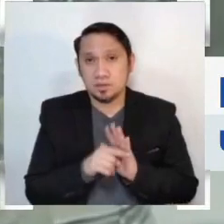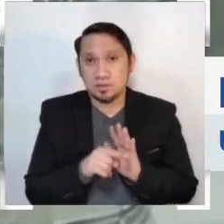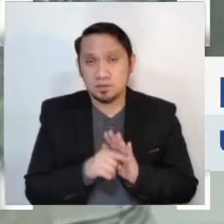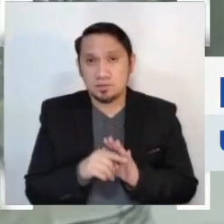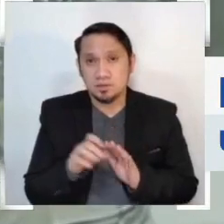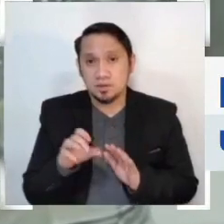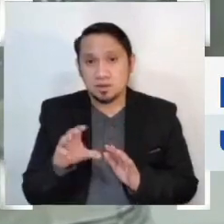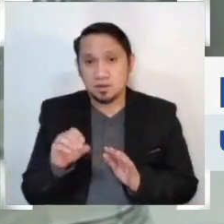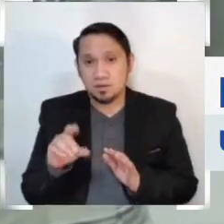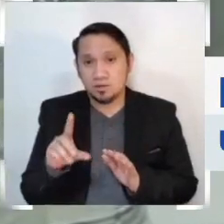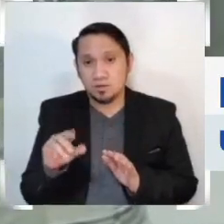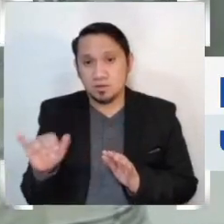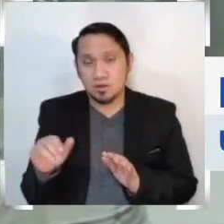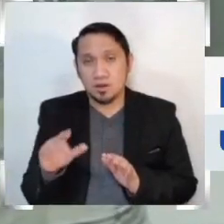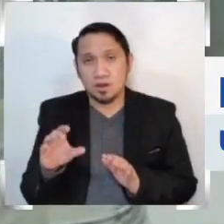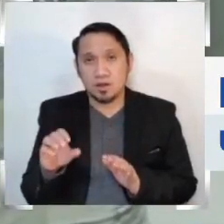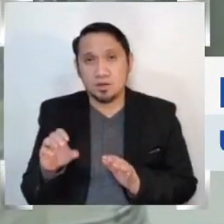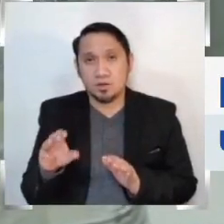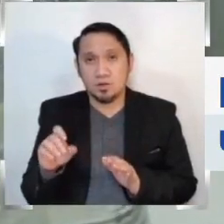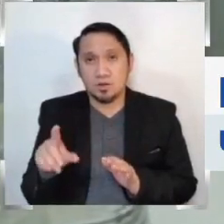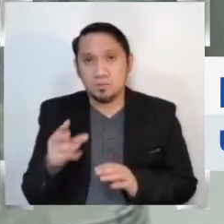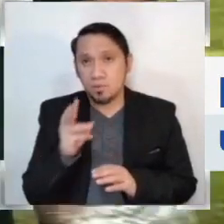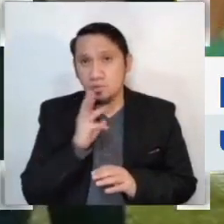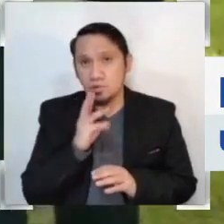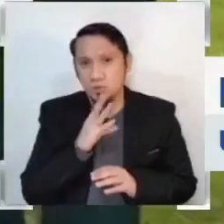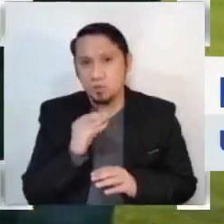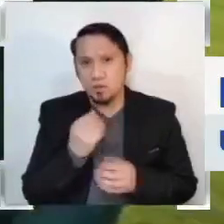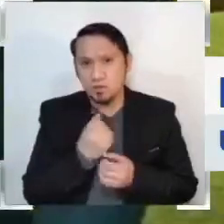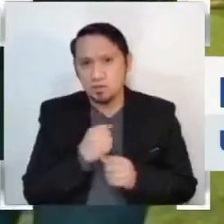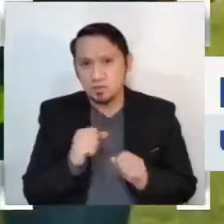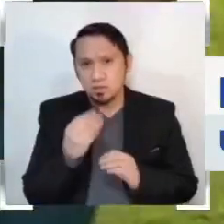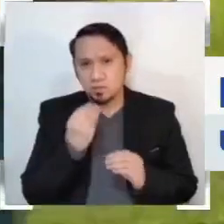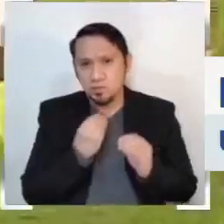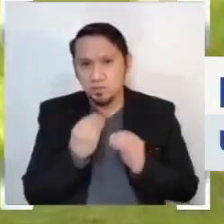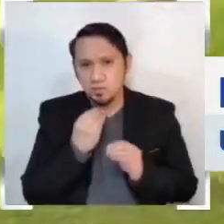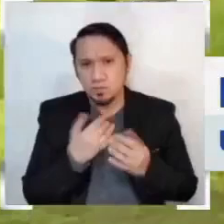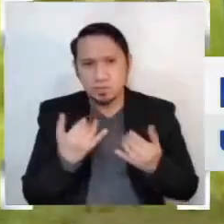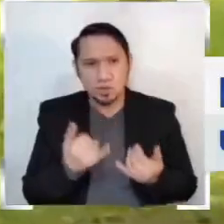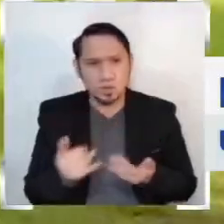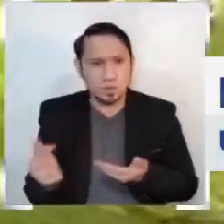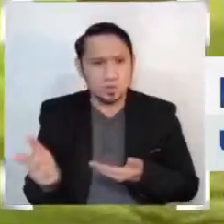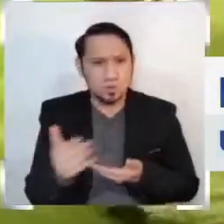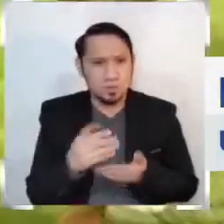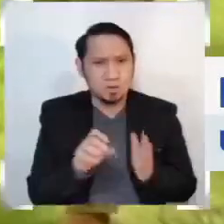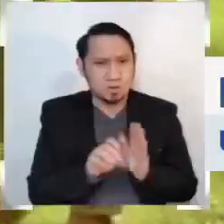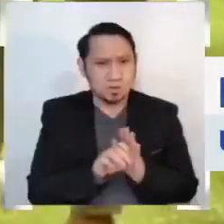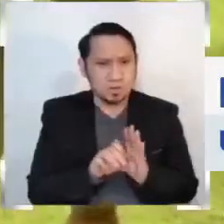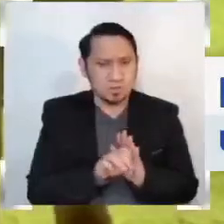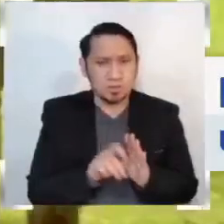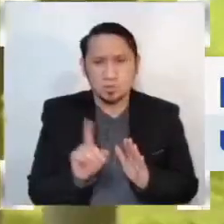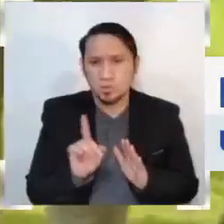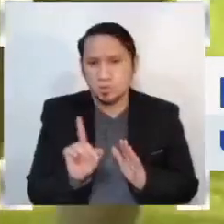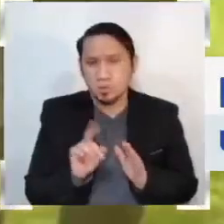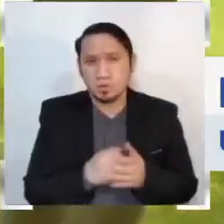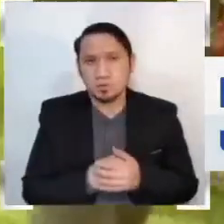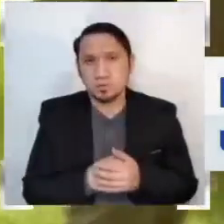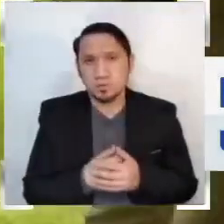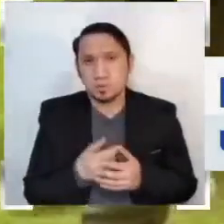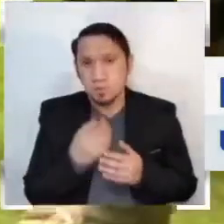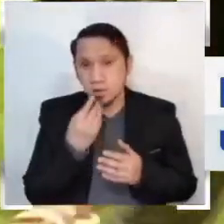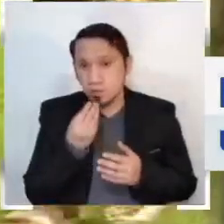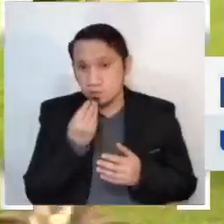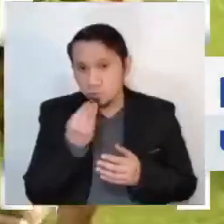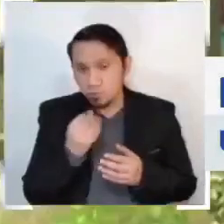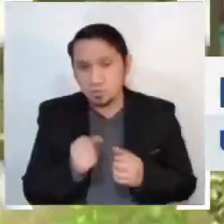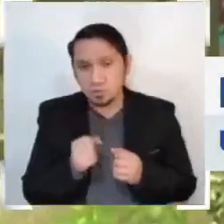at total coliform ang tubig at ligtas itong inumin. Nakolekta na rin ng samples ang City Health Office sa Street Food sa lugar kung